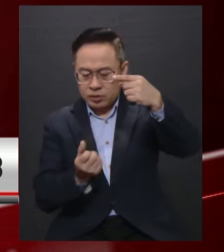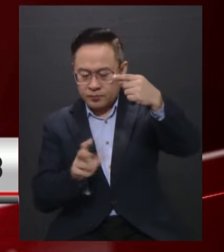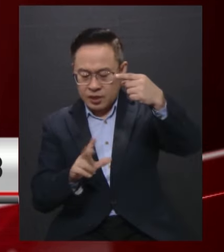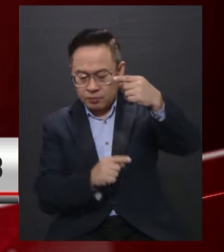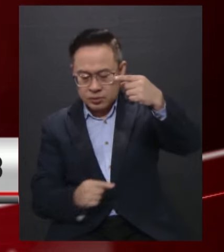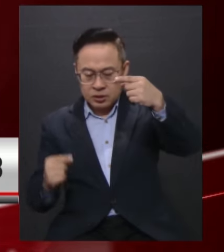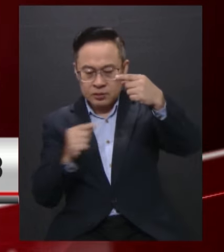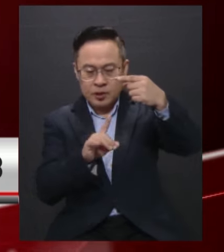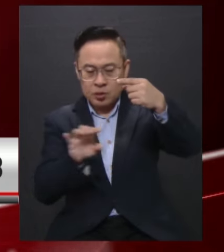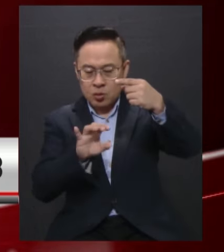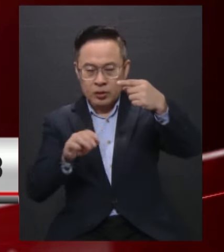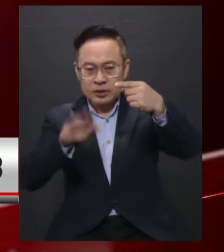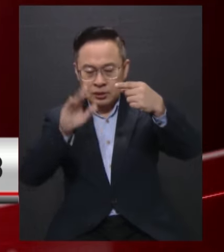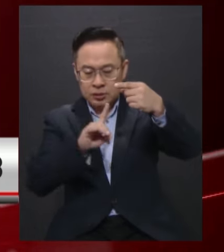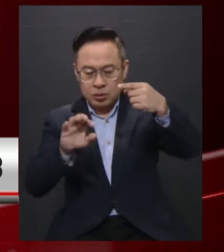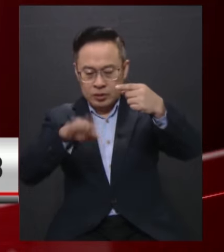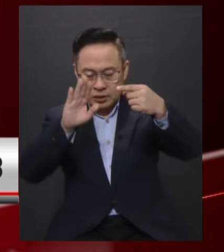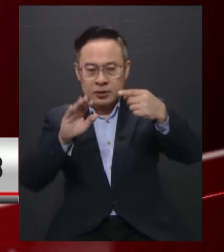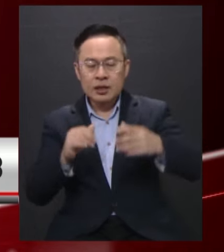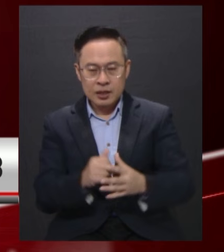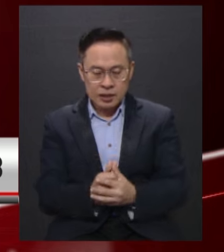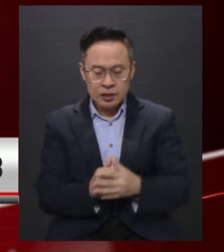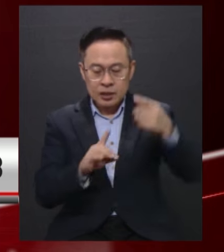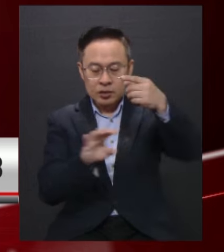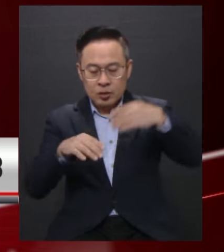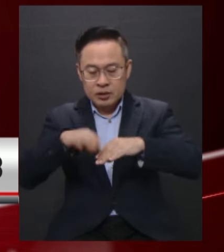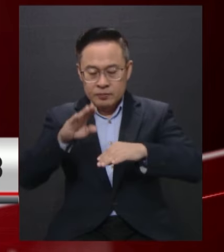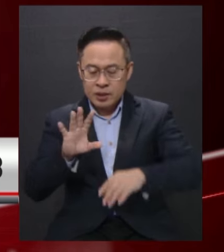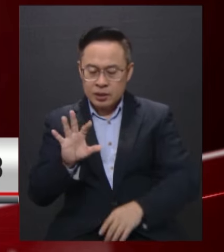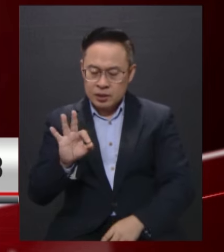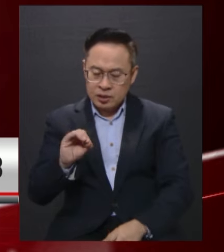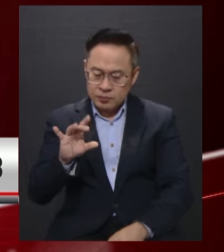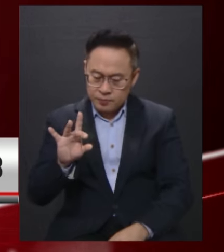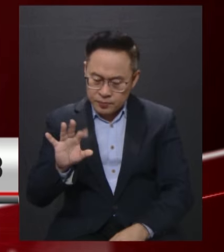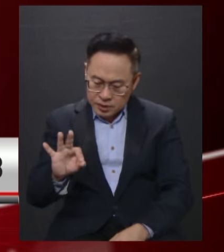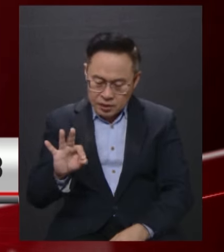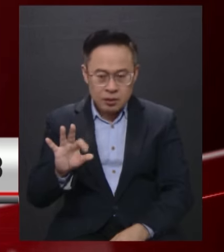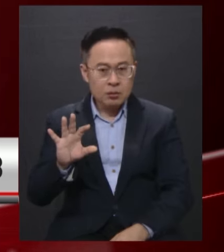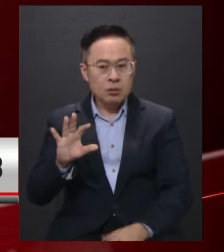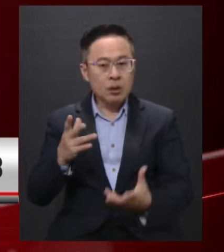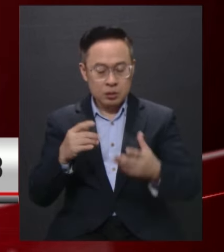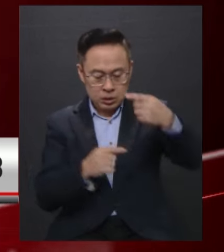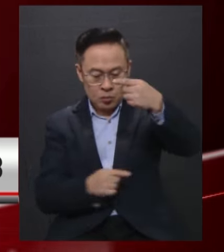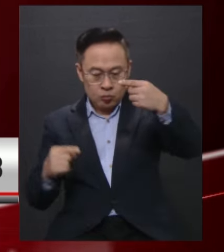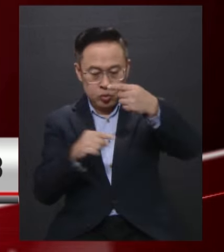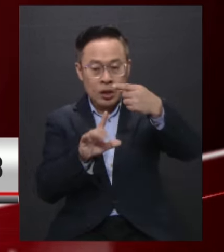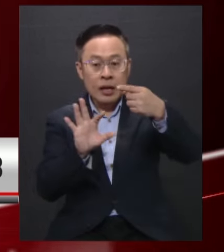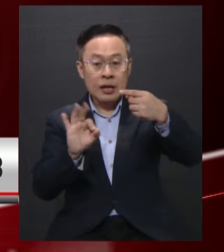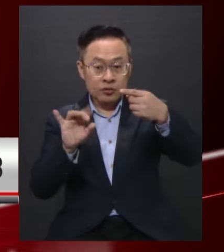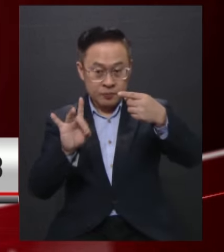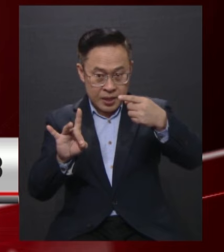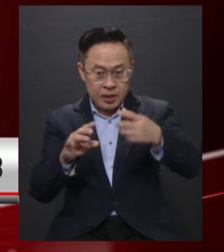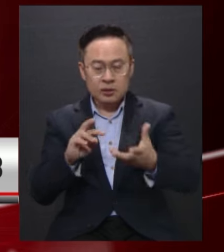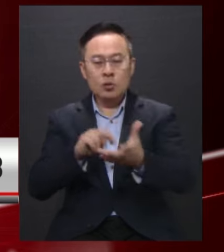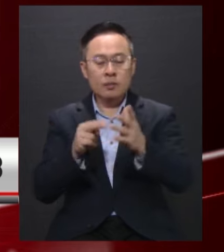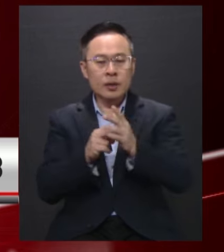ท็อป100 ถูกต้องค่ะ ของโลกนะคะก็คืออันดับประมาณ98นะคะแล้วก็จะเป็นที่1ของอาเซียนด้วย เป็นกำไรม